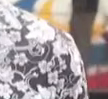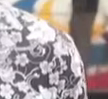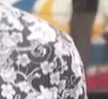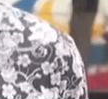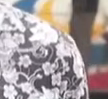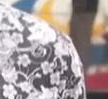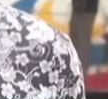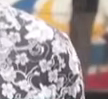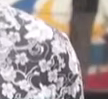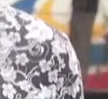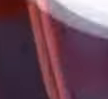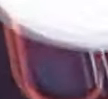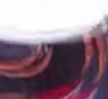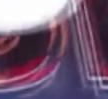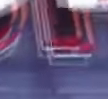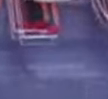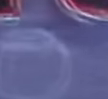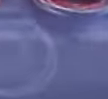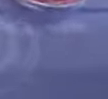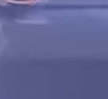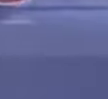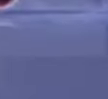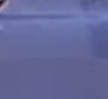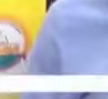eri nga tezinakola bitaano.